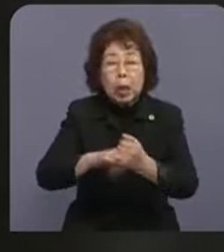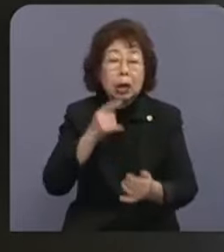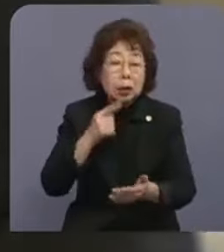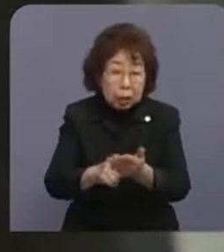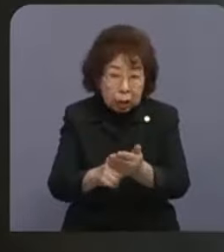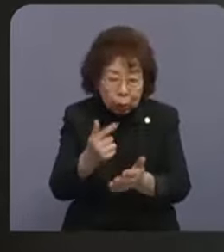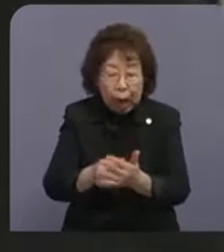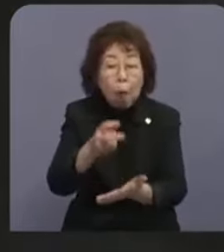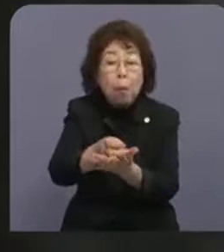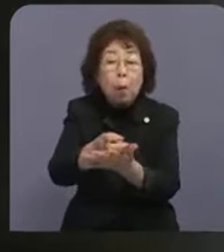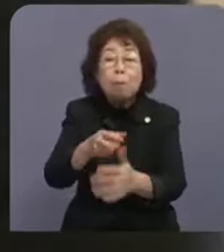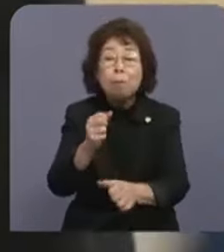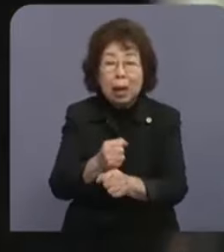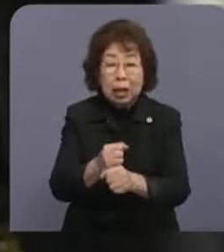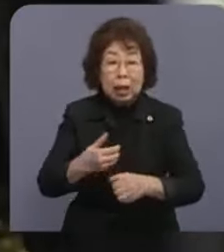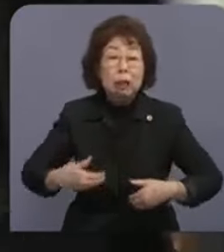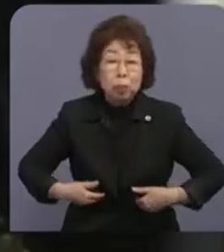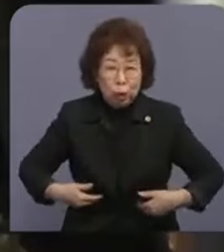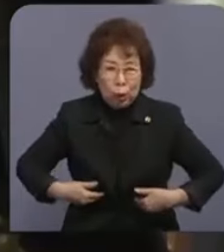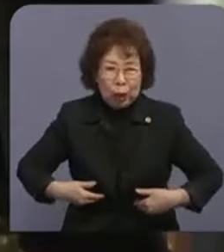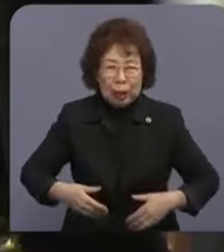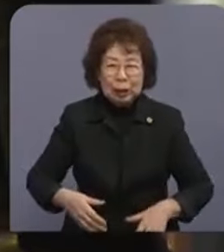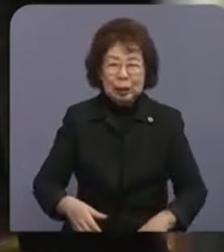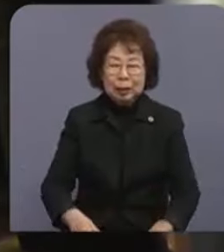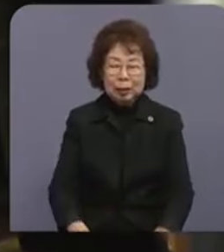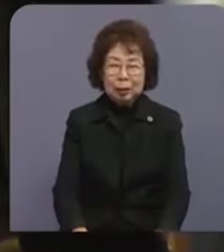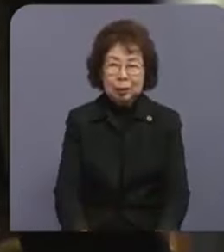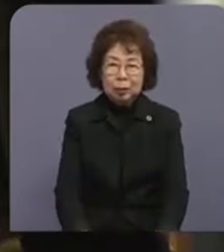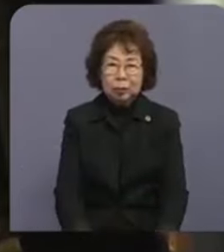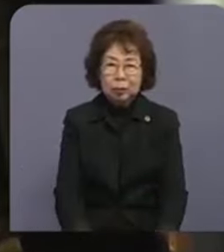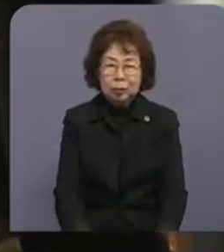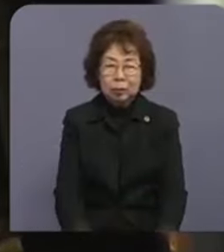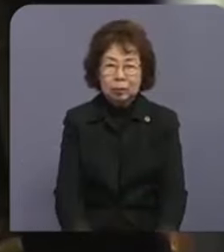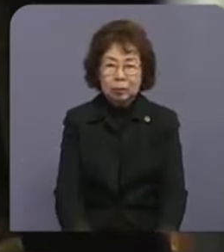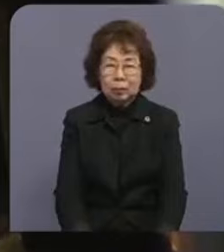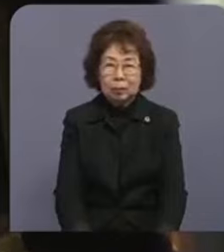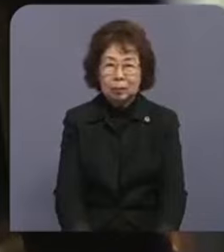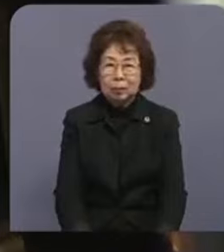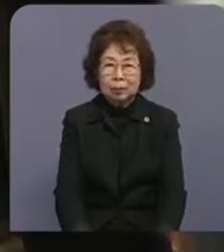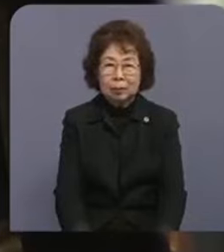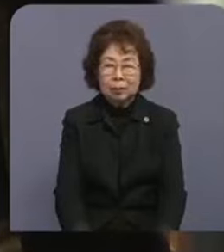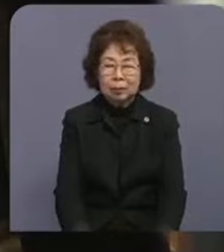내도록 제도화해야 한다는 지적입니다. KBS 뉴스 황현규입니다.